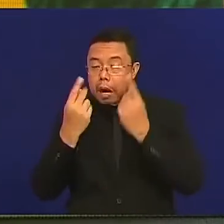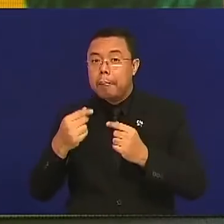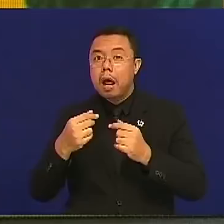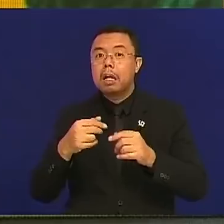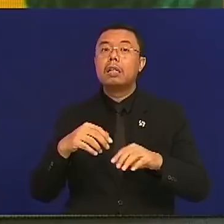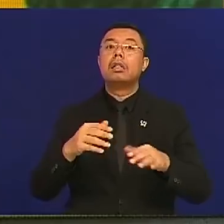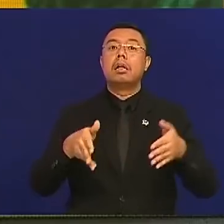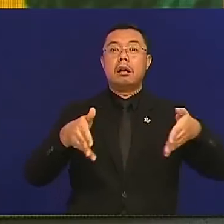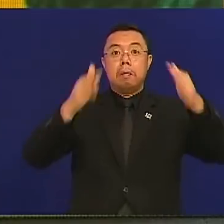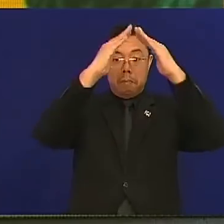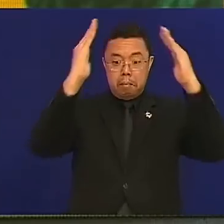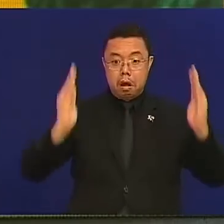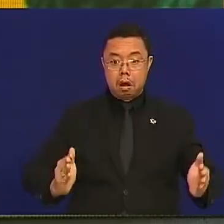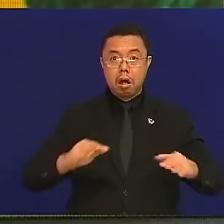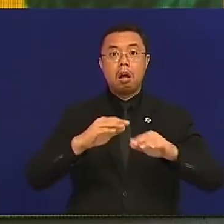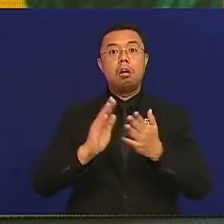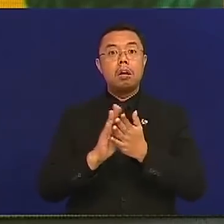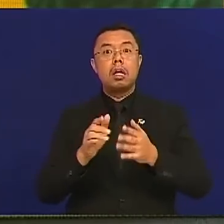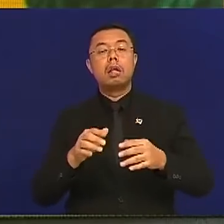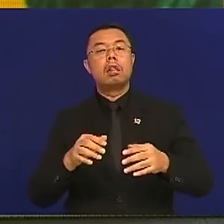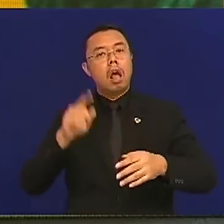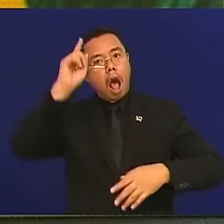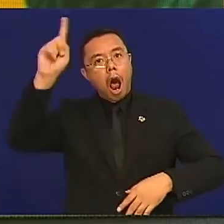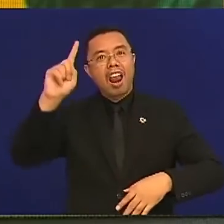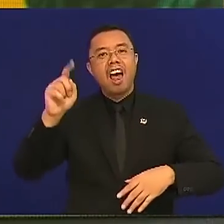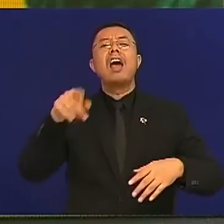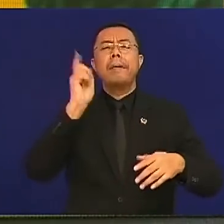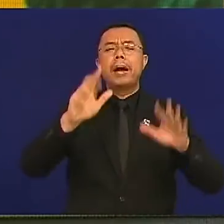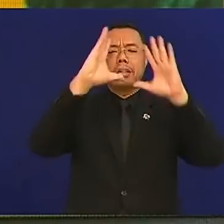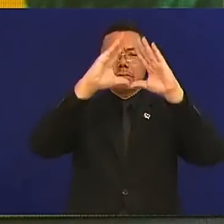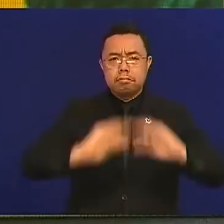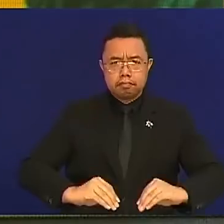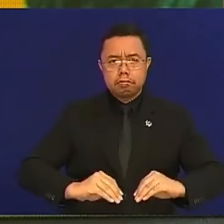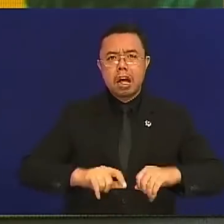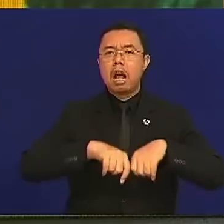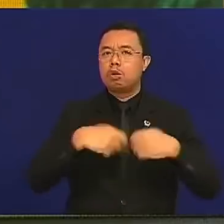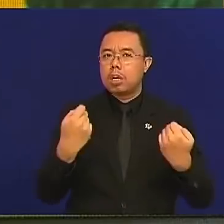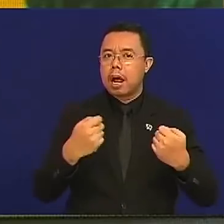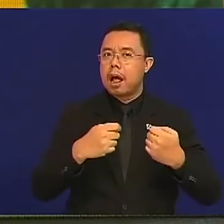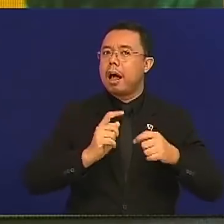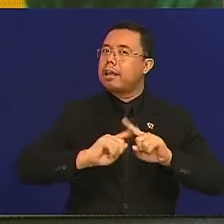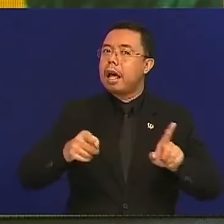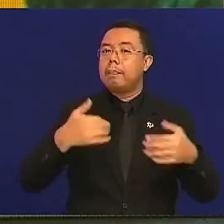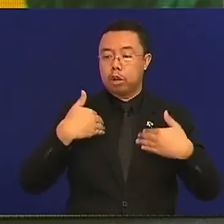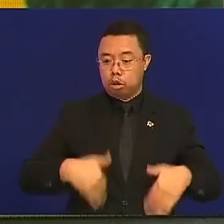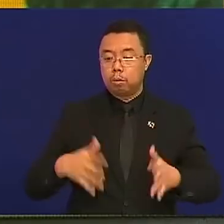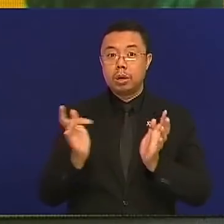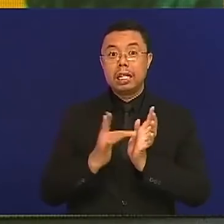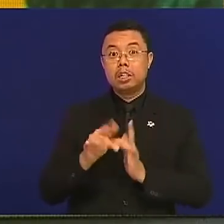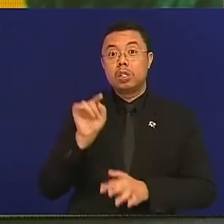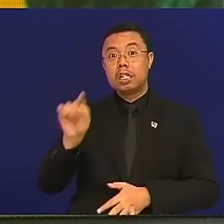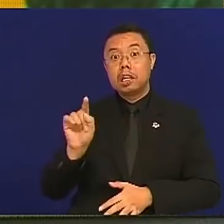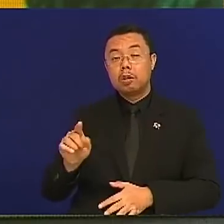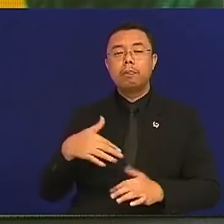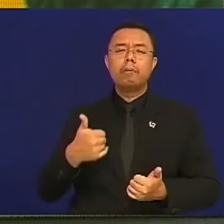Bait Allah secara fisik yang memang akan pasti hancur. Tetapi tubuh Yesus itulah